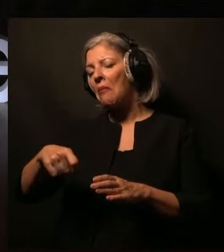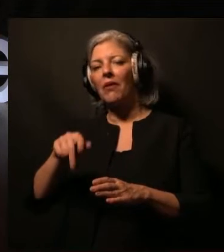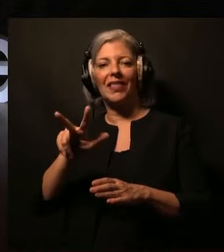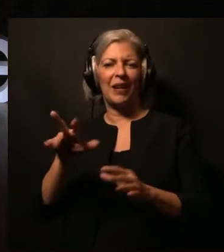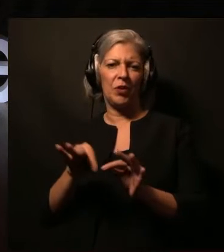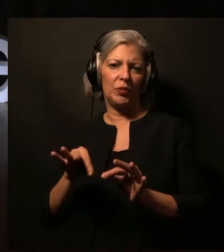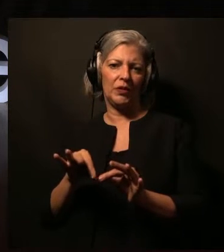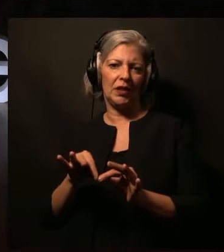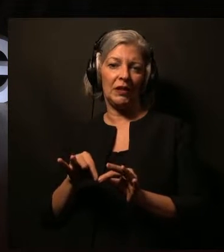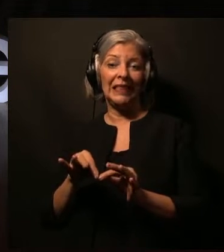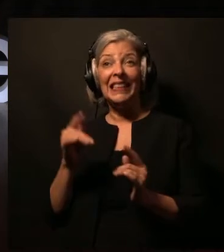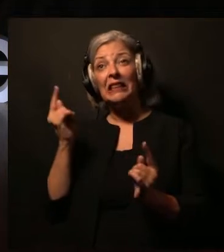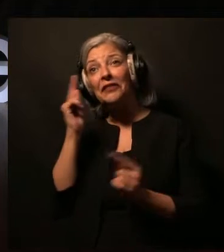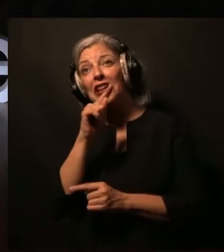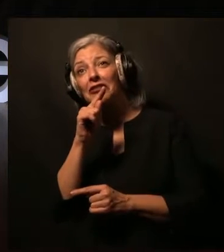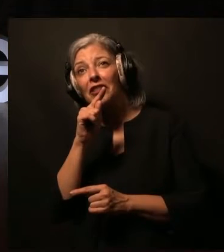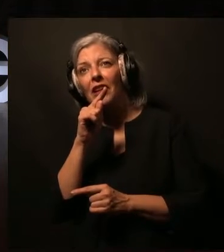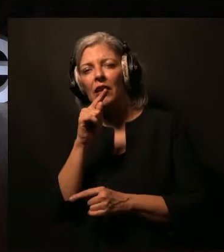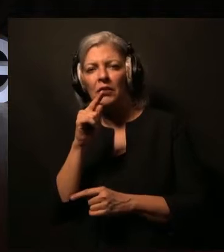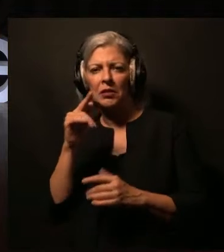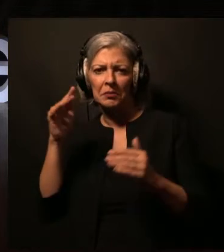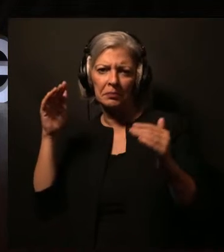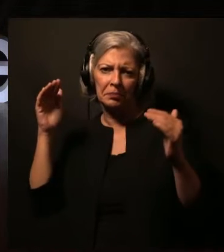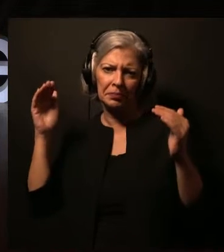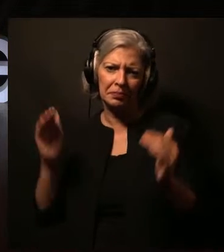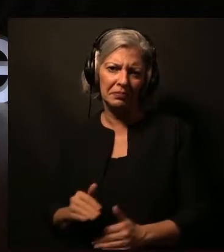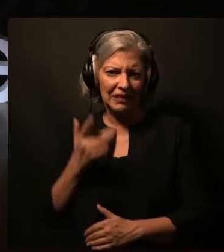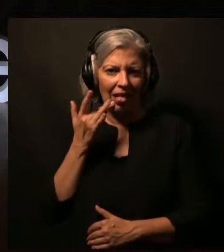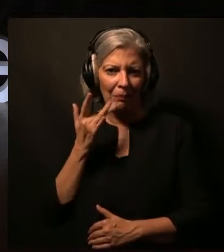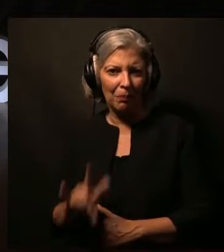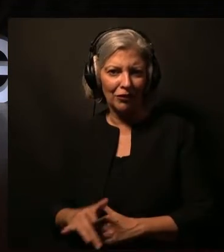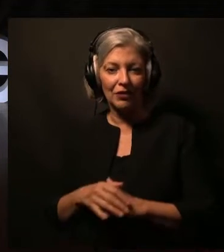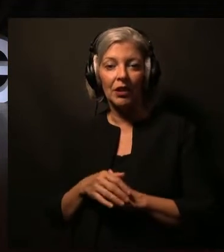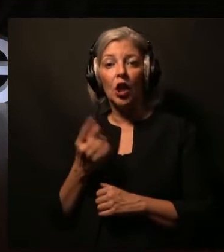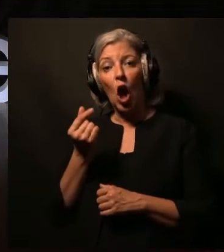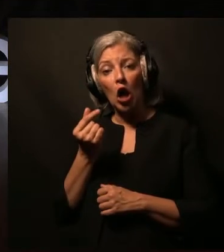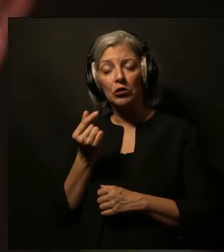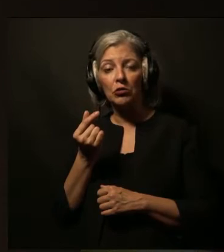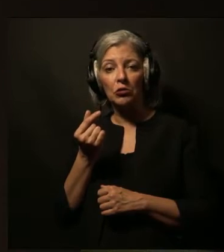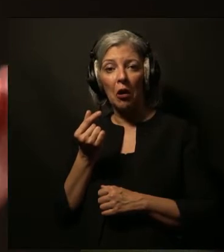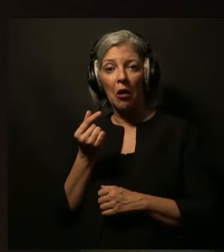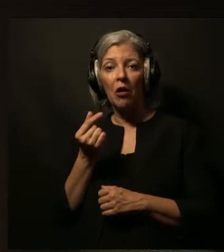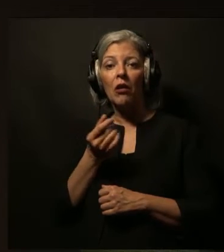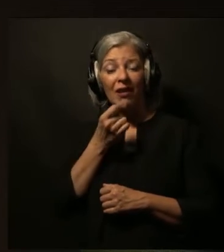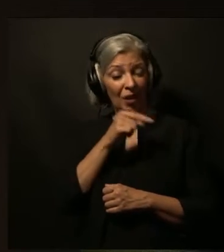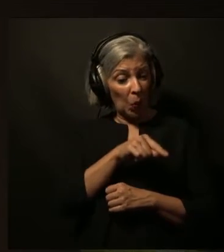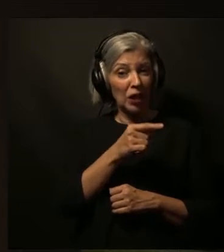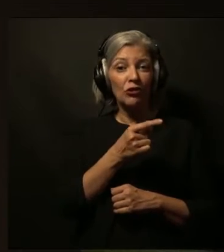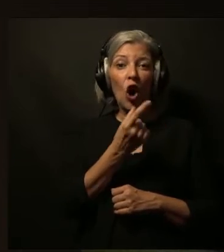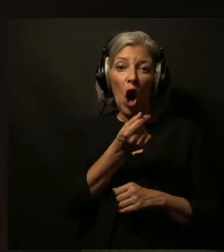minuti difficoltà estremamente bassa costo tra le quattro e le 5in volte